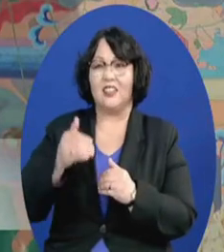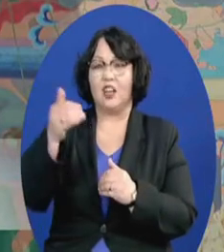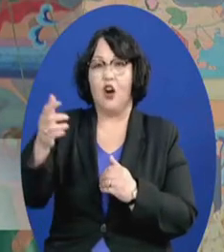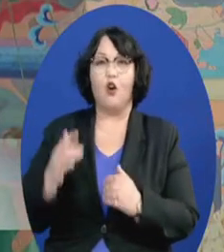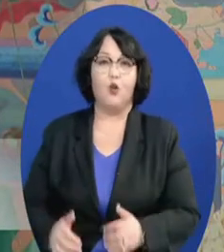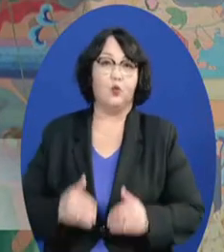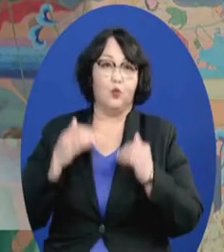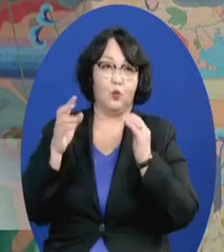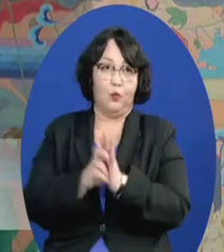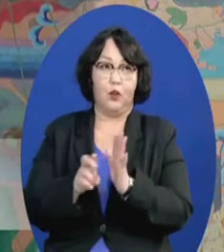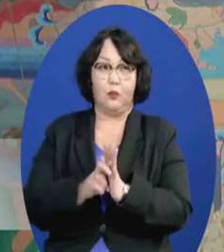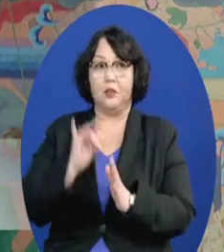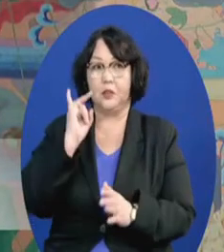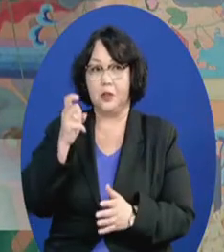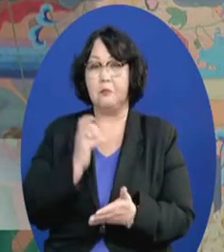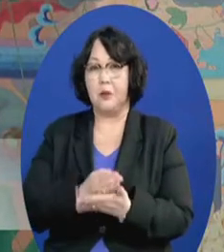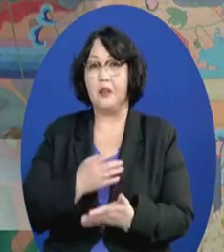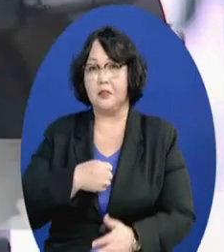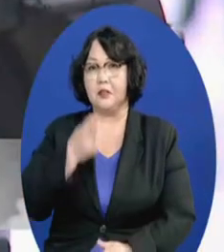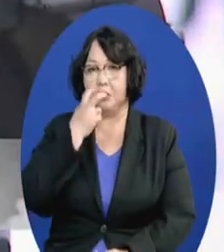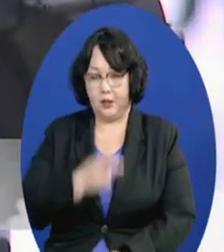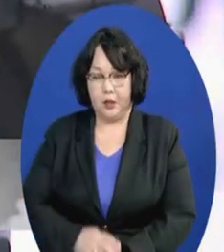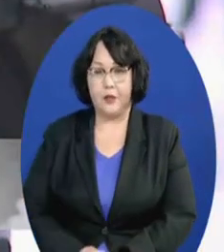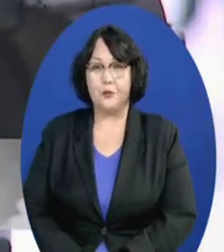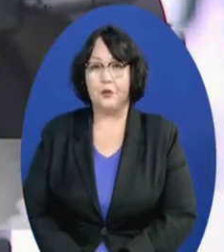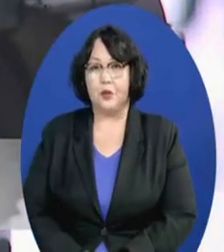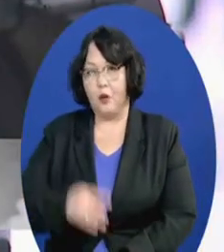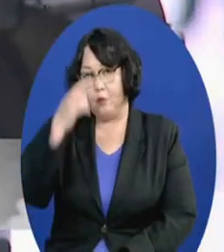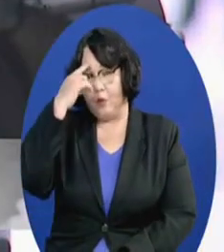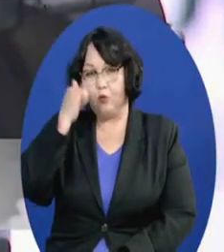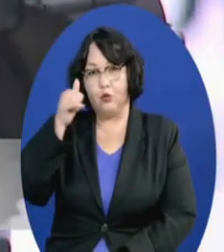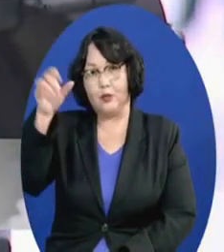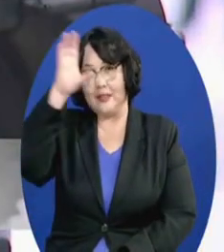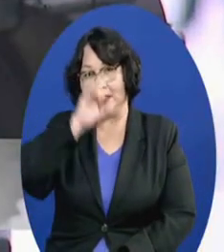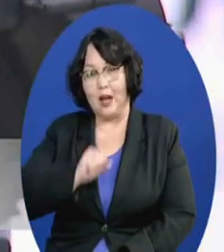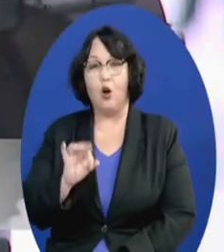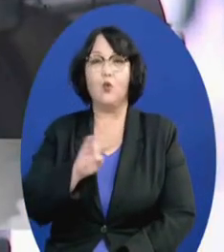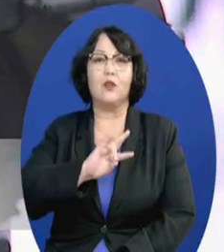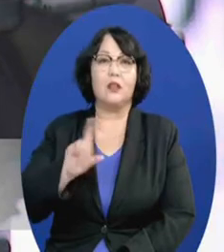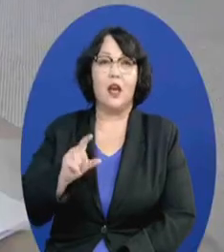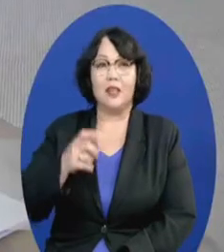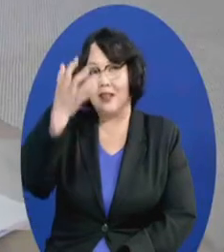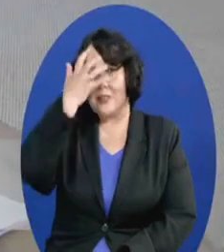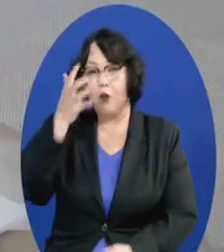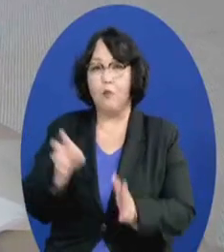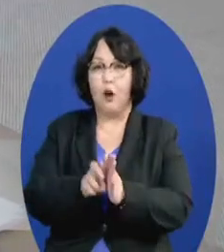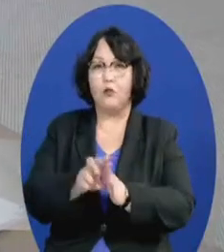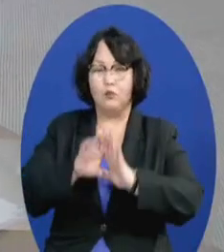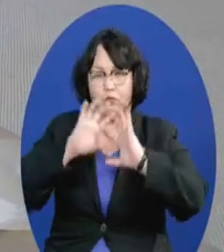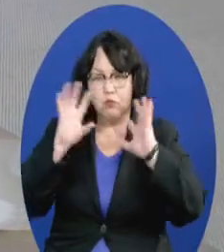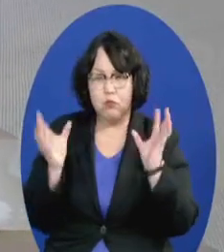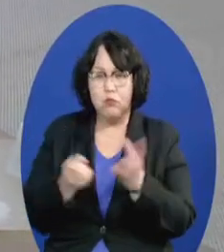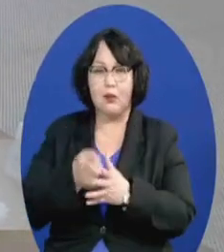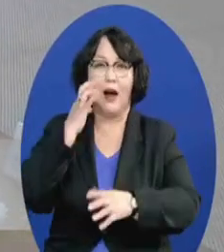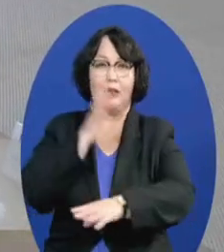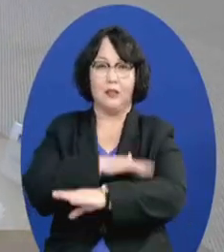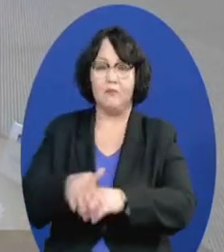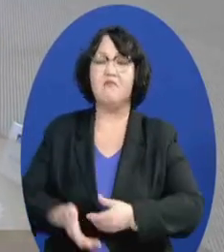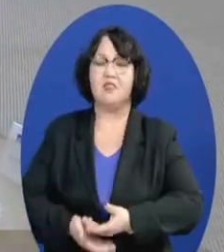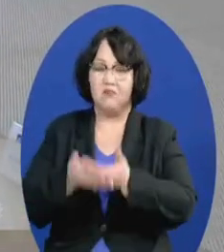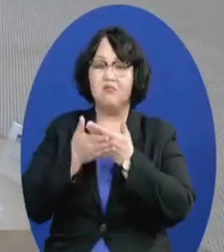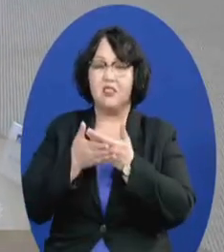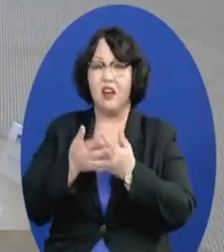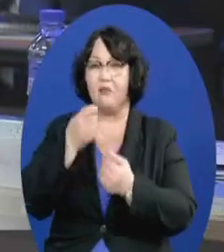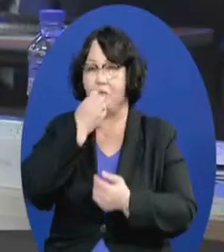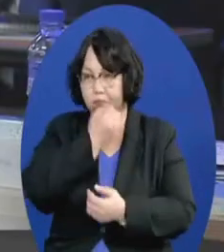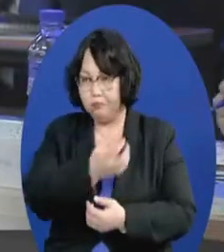би бол боломж бол маш их байна гэж би бол харж байгаа. Монгол Улсын Ерөнхий сайд оюун эрдэнэ засгийн газраас боломжит бүхий л аргаар дэмжлэг үзүүлэхэд бэлэн байгаагаа